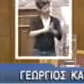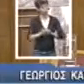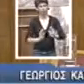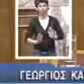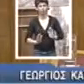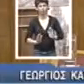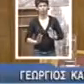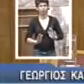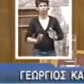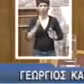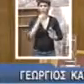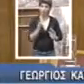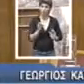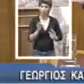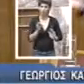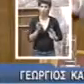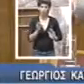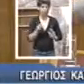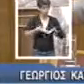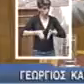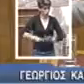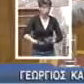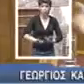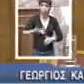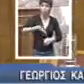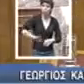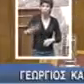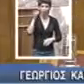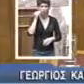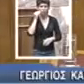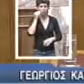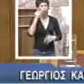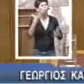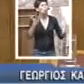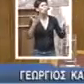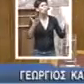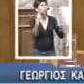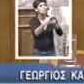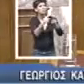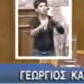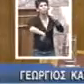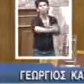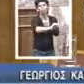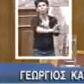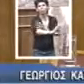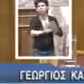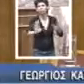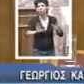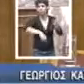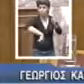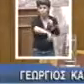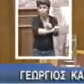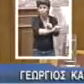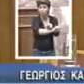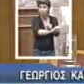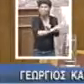Και έρχεται το παιδί και θεοποιεί το ποδόσφαιρο. Και τους βλέπετε. Το ποδόσφαιρο. Και το ποδόσφαιρο